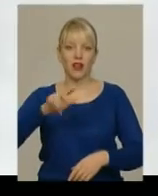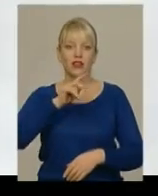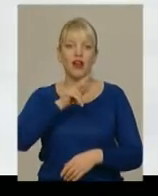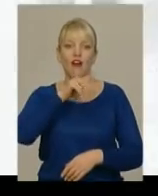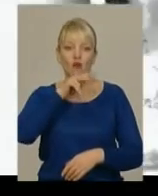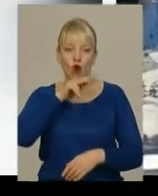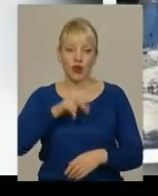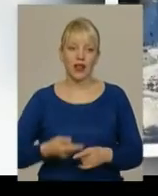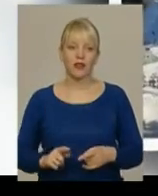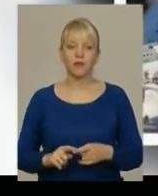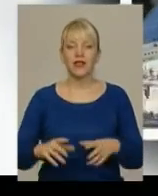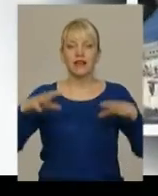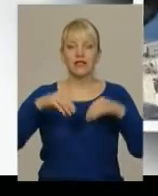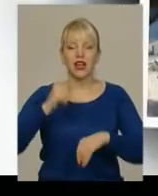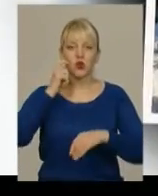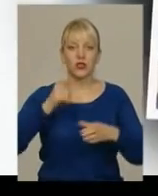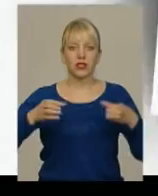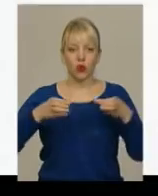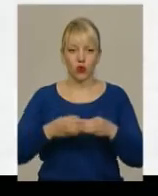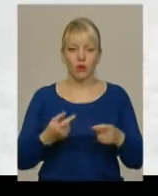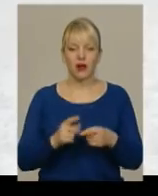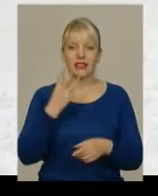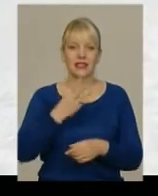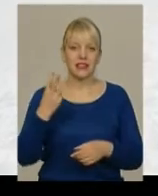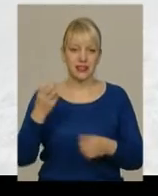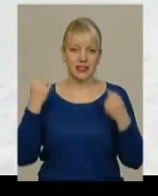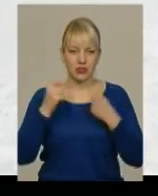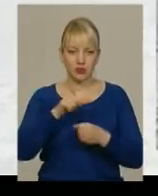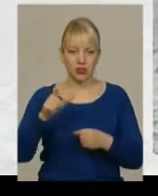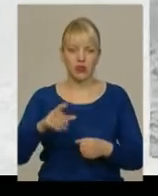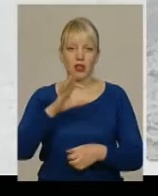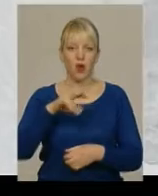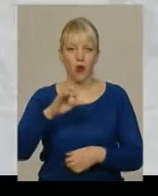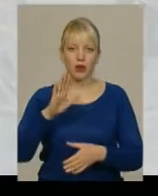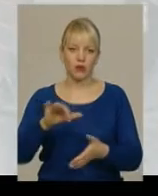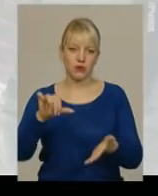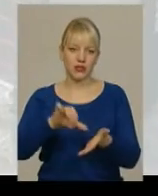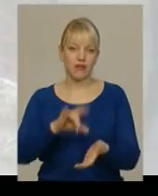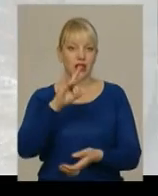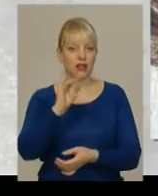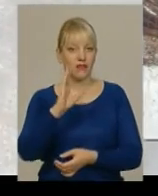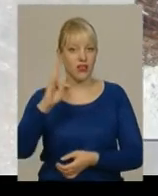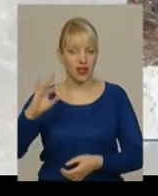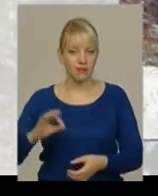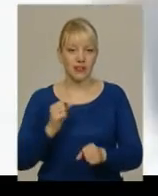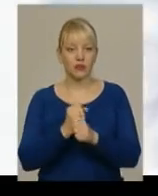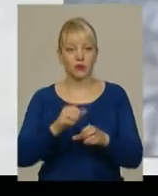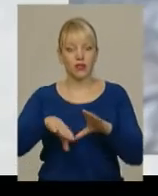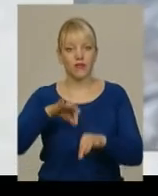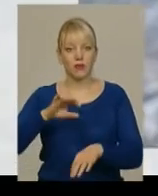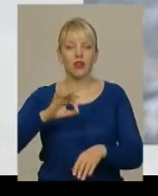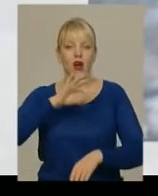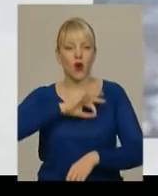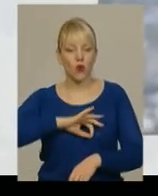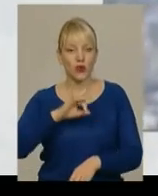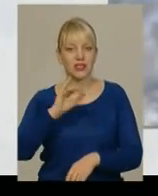У складі української команди, куди увійшли 33 атлети, хмельничанка Ольга Полюк представить Рівненщину. Зробити вибір на користь області, де